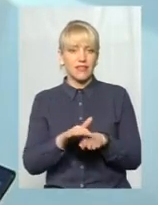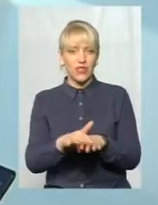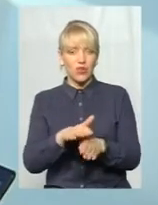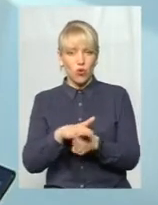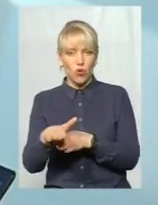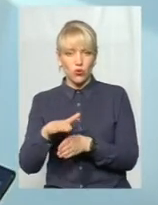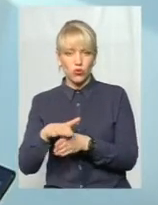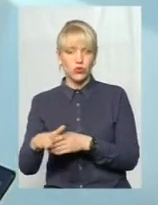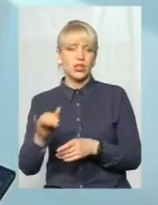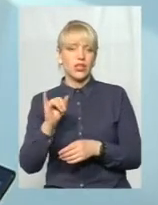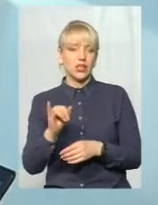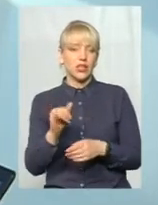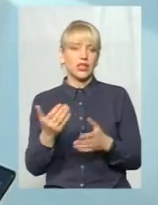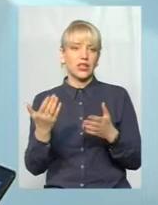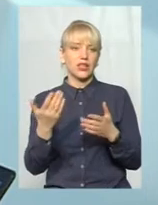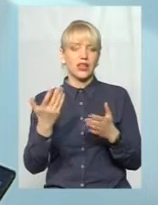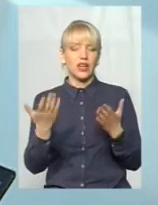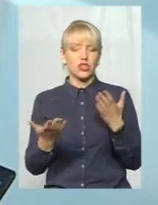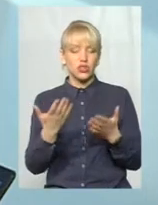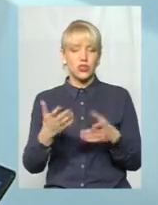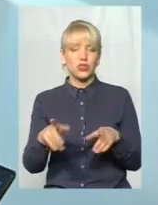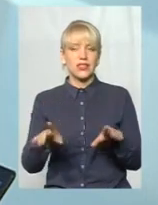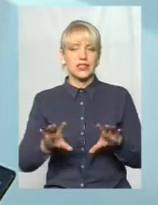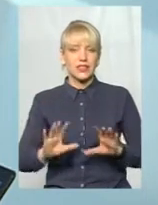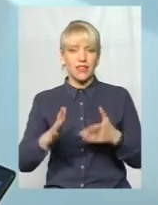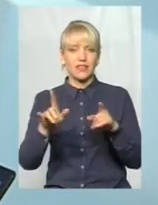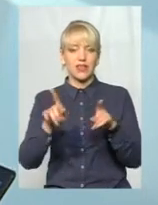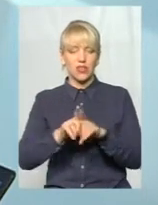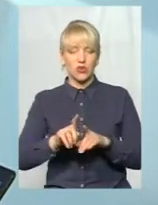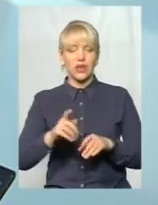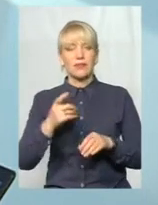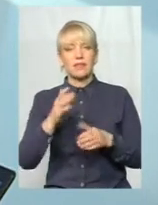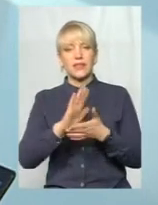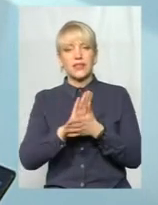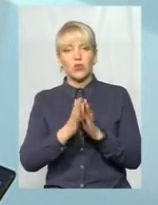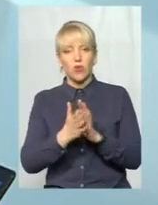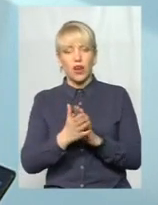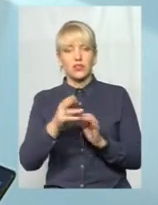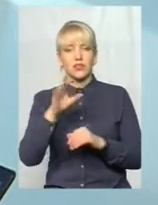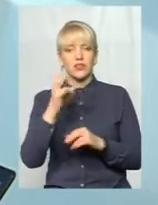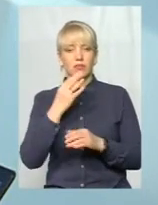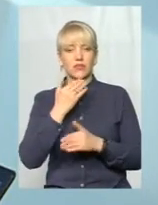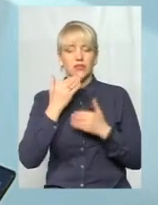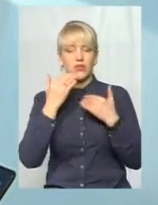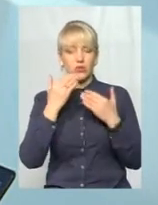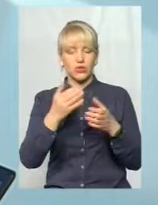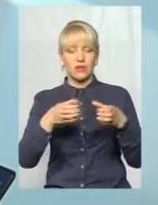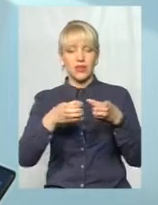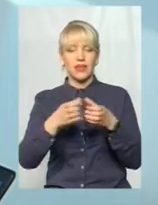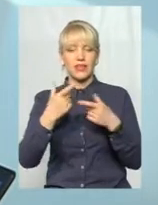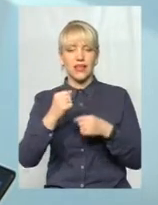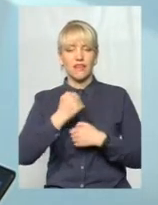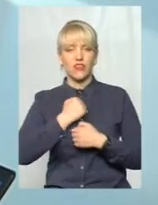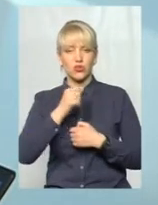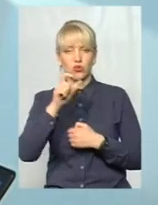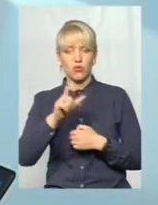сьогодні сталася б такий інцидент, така ситуація, безпосередньо треба звернутися в той підрозділ, де військовослужбовець або особа